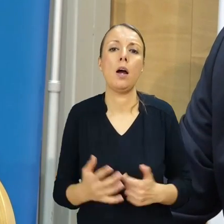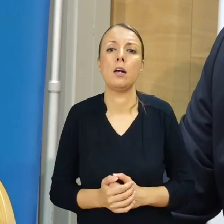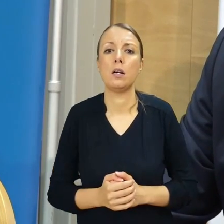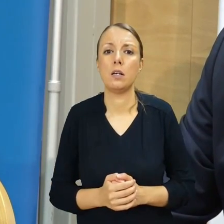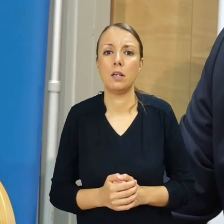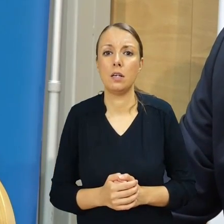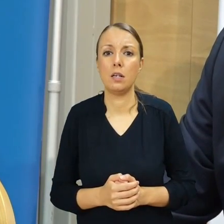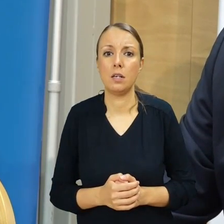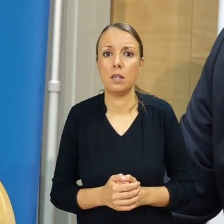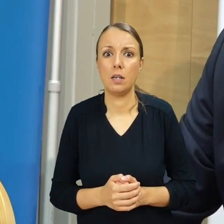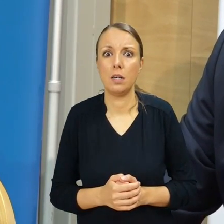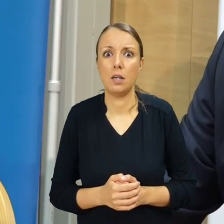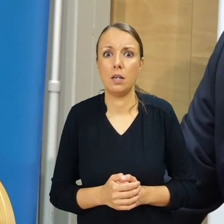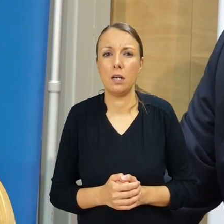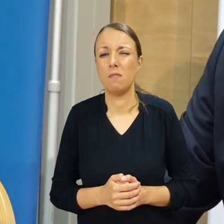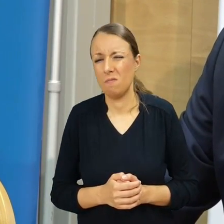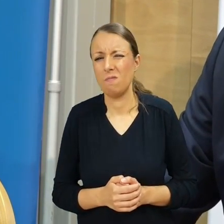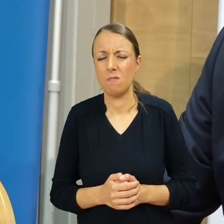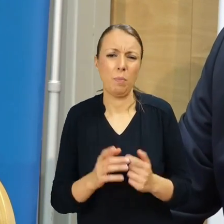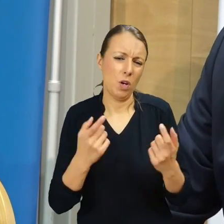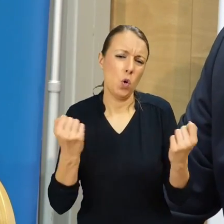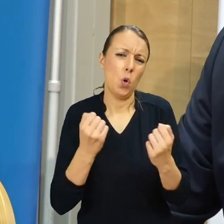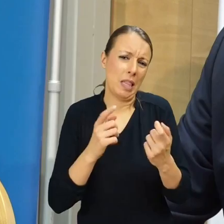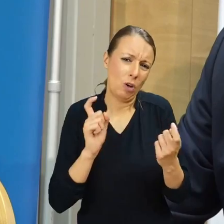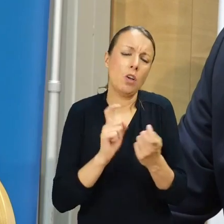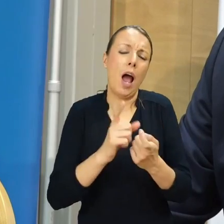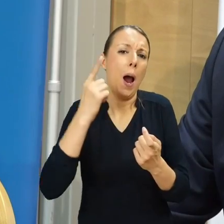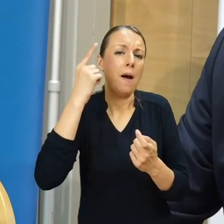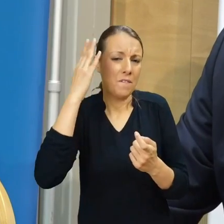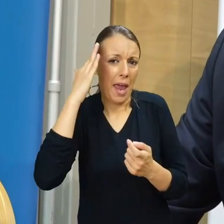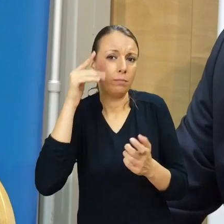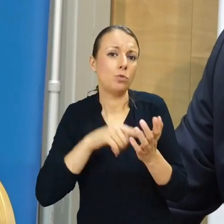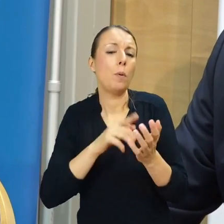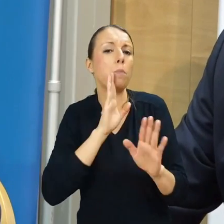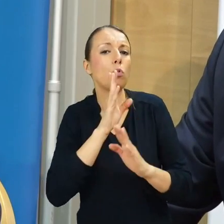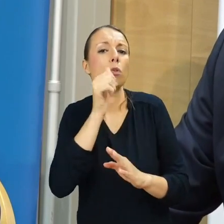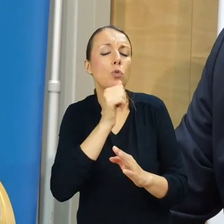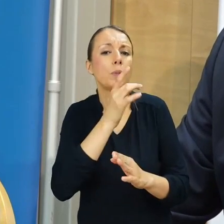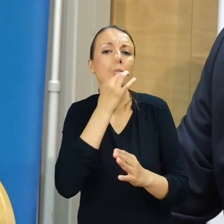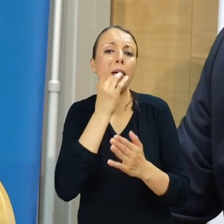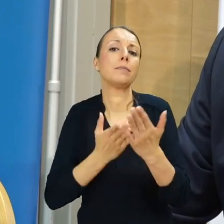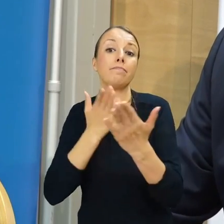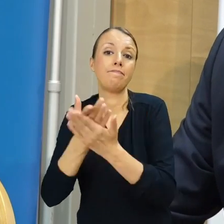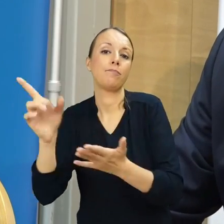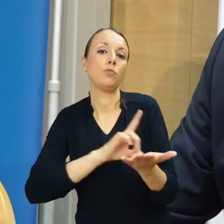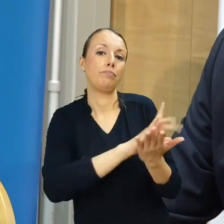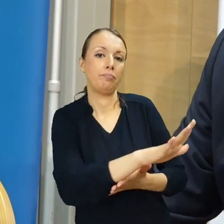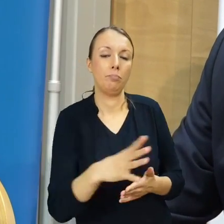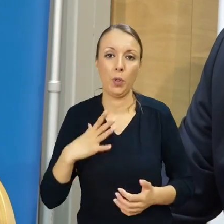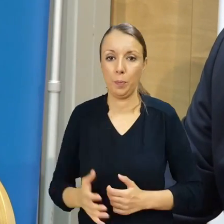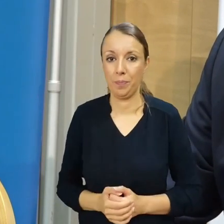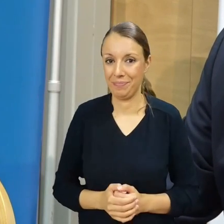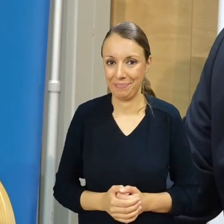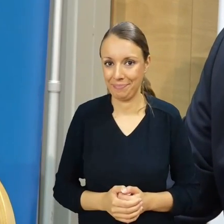sądy były takie próby i były skargi odrzucane. Natomiast sama ta czynność,